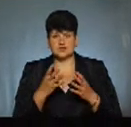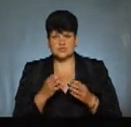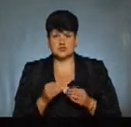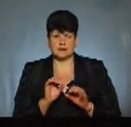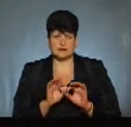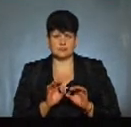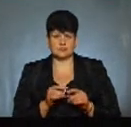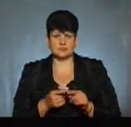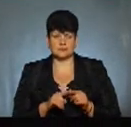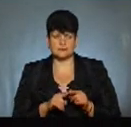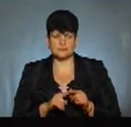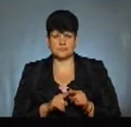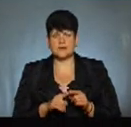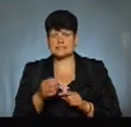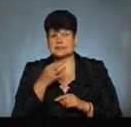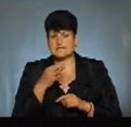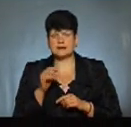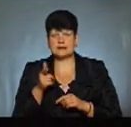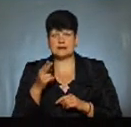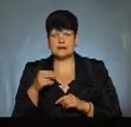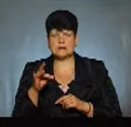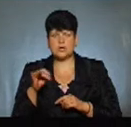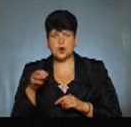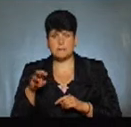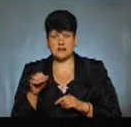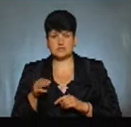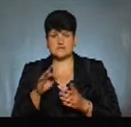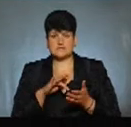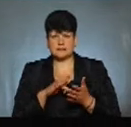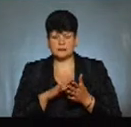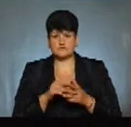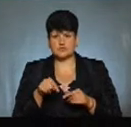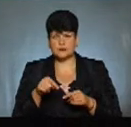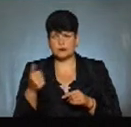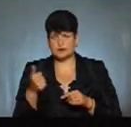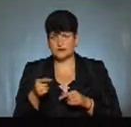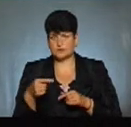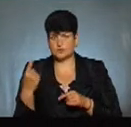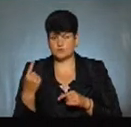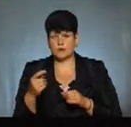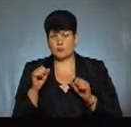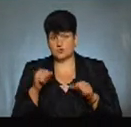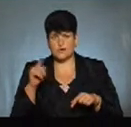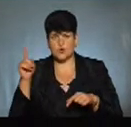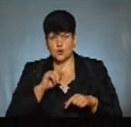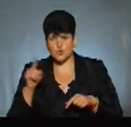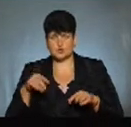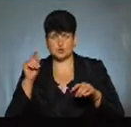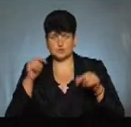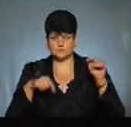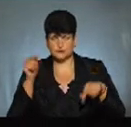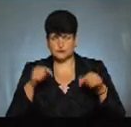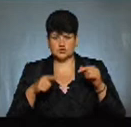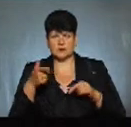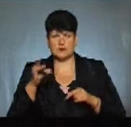зупинюся. Як повідомили в обласному гідрометеоцентру, упродовж цього тижня на Тернопільщині ймовірні грози, також блискавка,